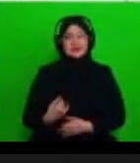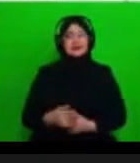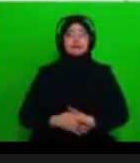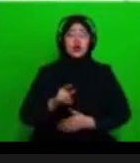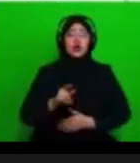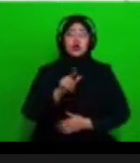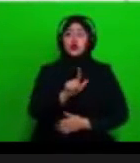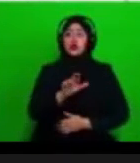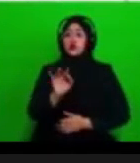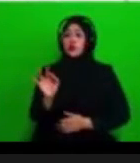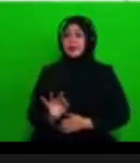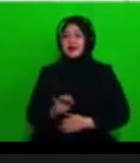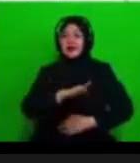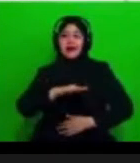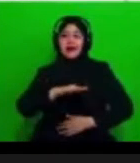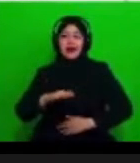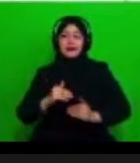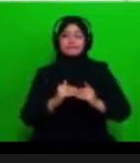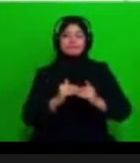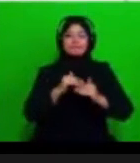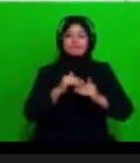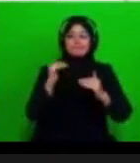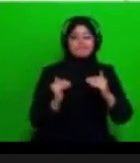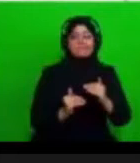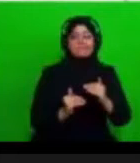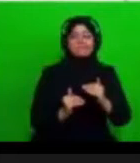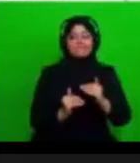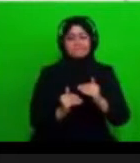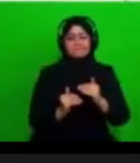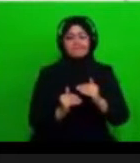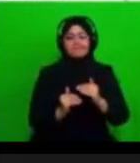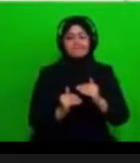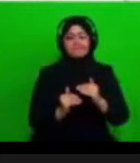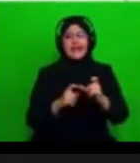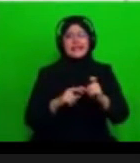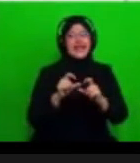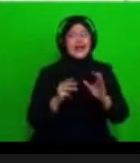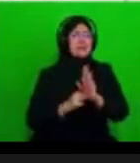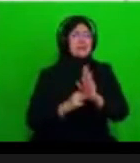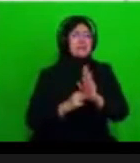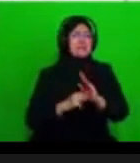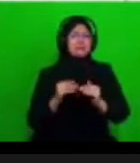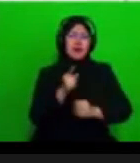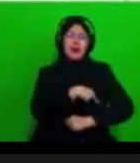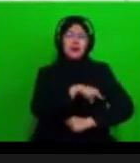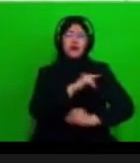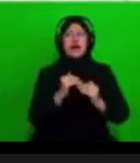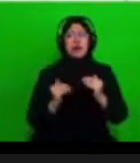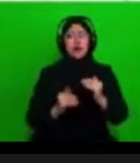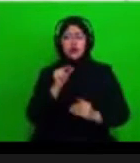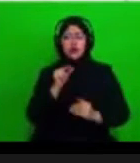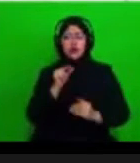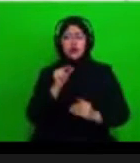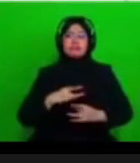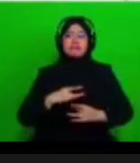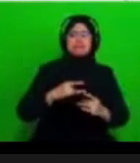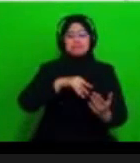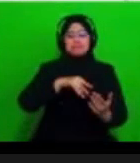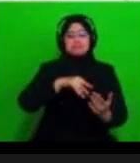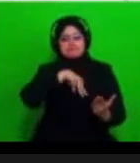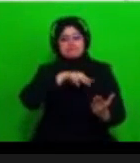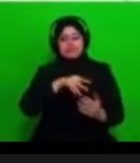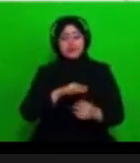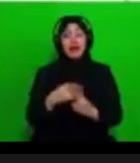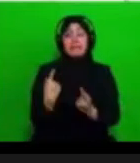buat kita. Jadi 70% siswa itu berada di bawah kompetensi minimum untuk literasi, untuk membaca. Kemudian